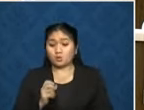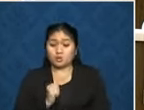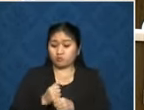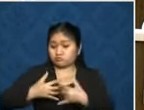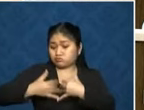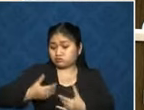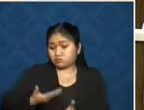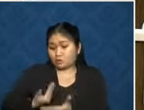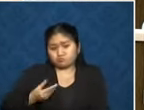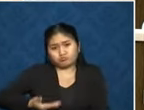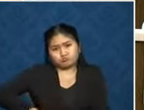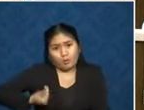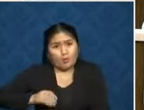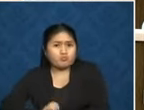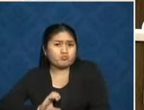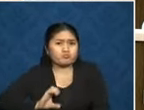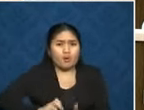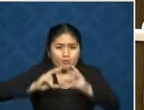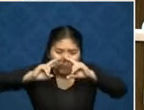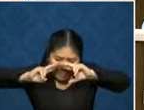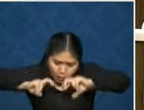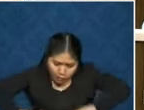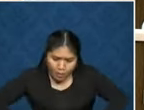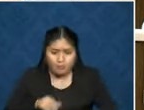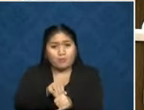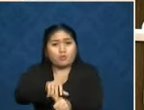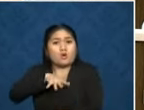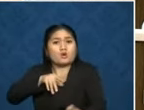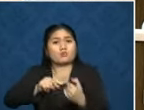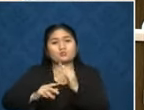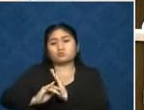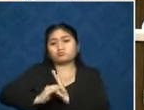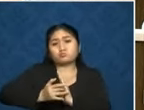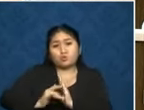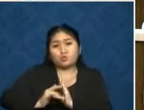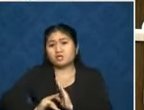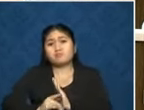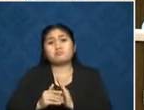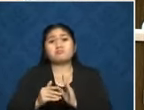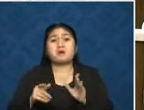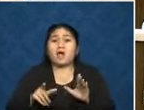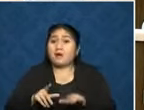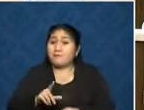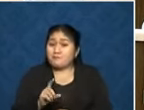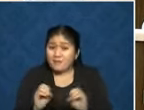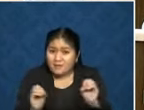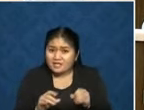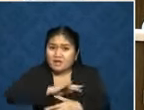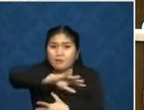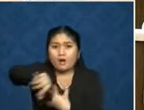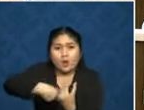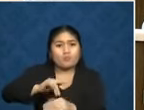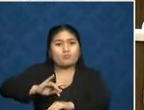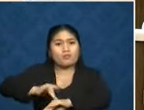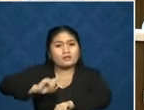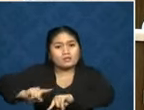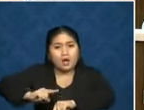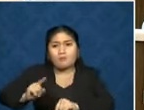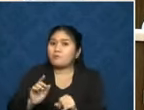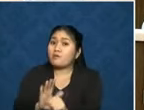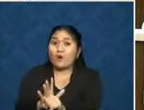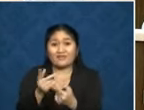ไม่มีเงินมากพอที่จะค้นคว้าวิจัยให้เป็นผู้นำทางเทคโนโลยีเหมือนประเทศอื่นๆไม่มีทรัพยากรธรรมชาติที่เพียงพอแต่เร